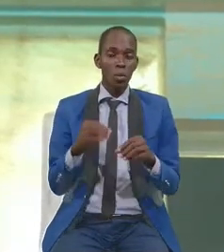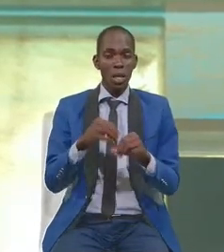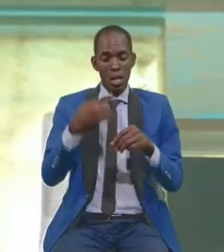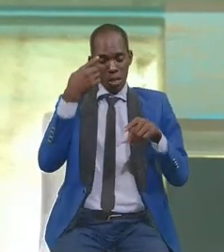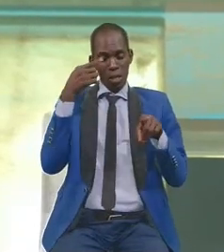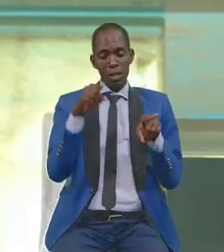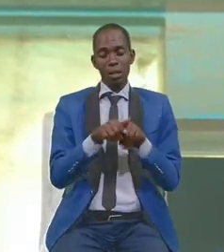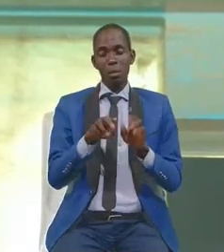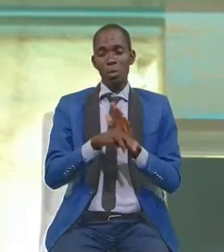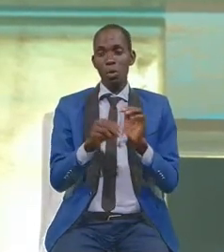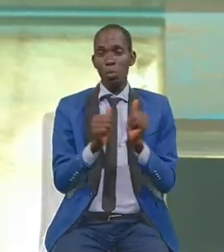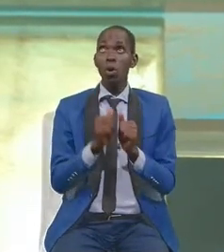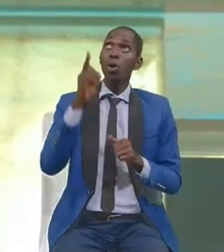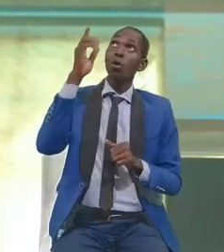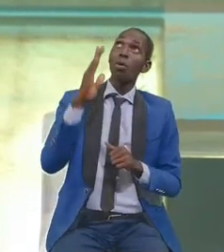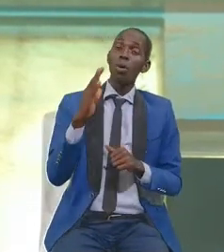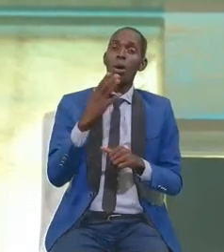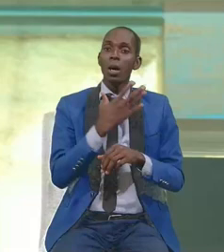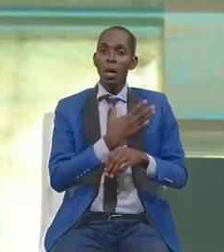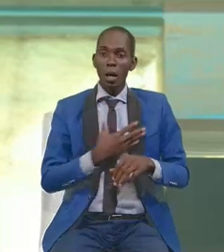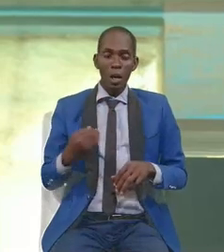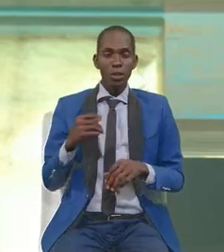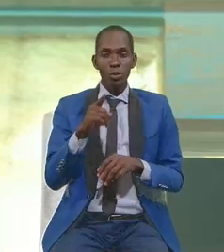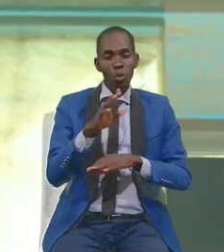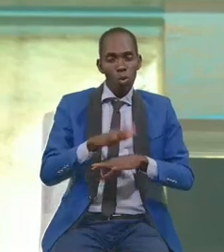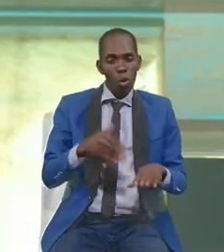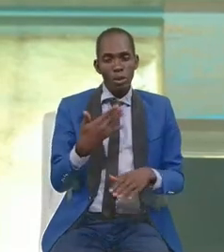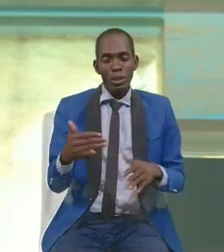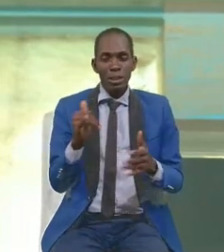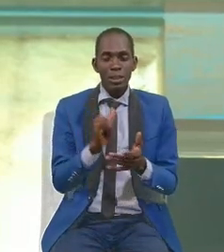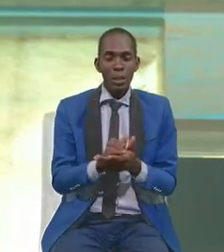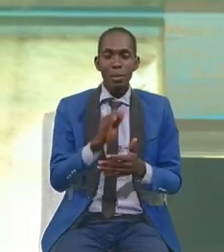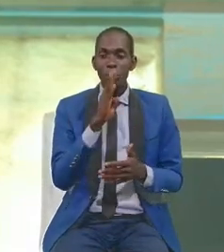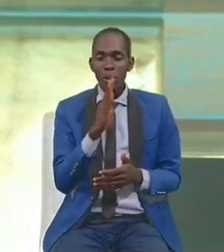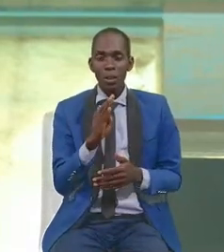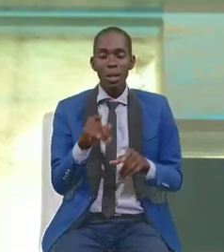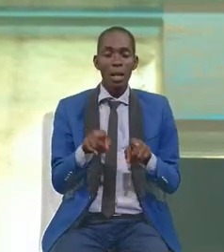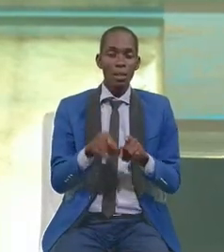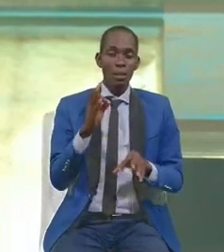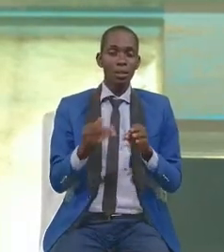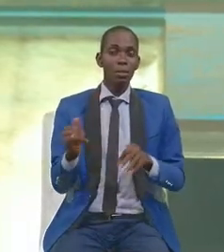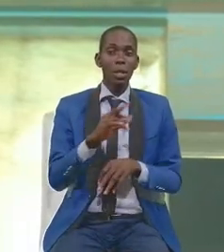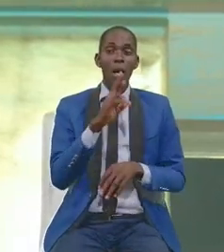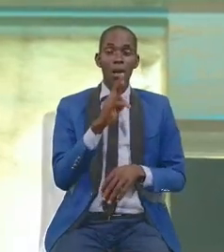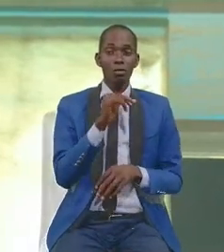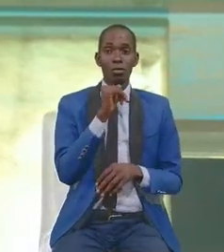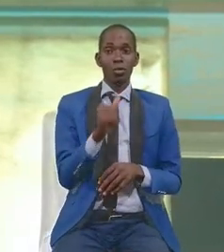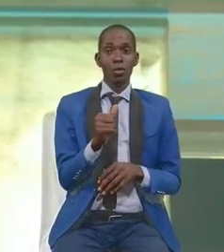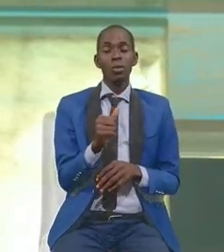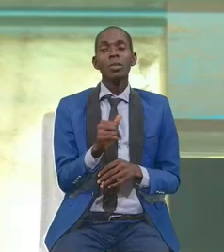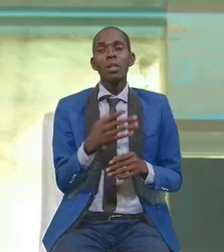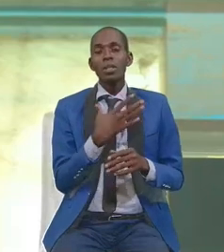Dieu et tu appelles les choses qui ne sont pas comme si elles étaient, alors tu présentes